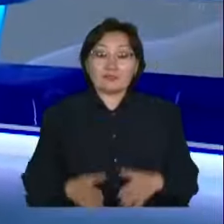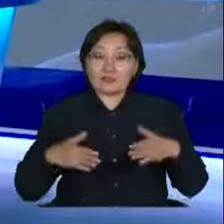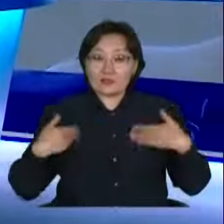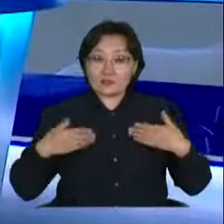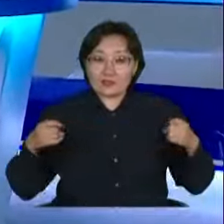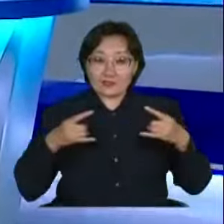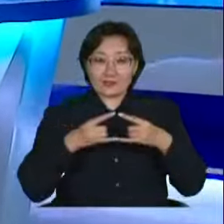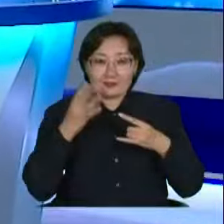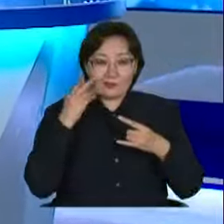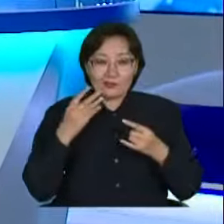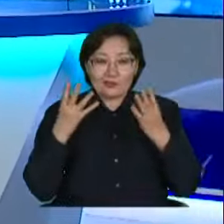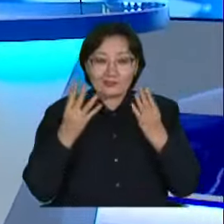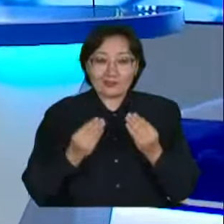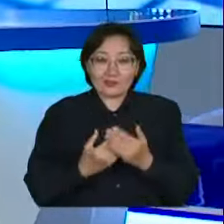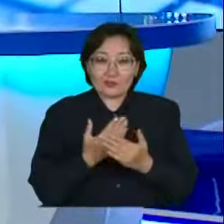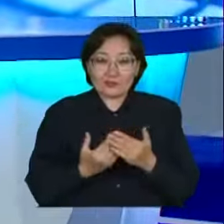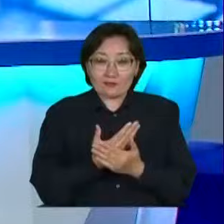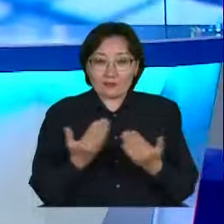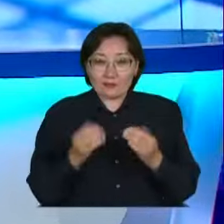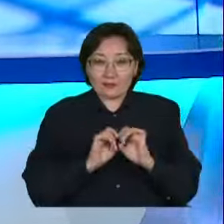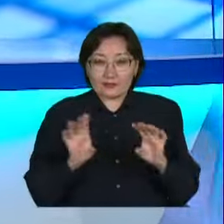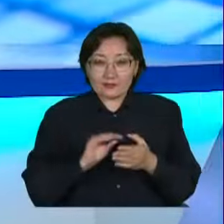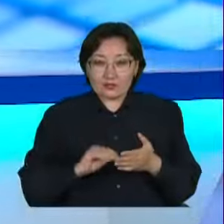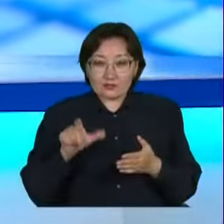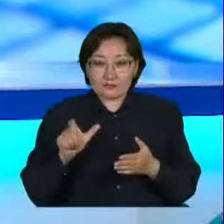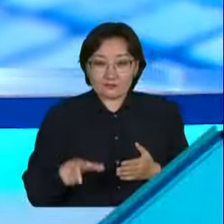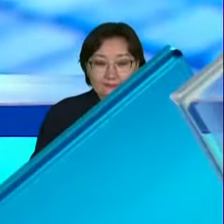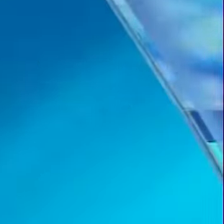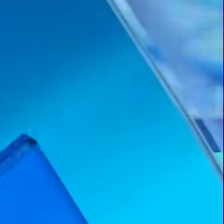Добрый день. С новостями к этому часу. Алия Абитова. Коротко о главных событиях дня.